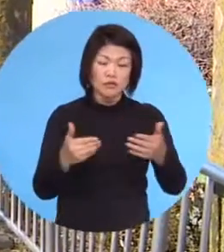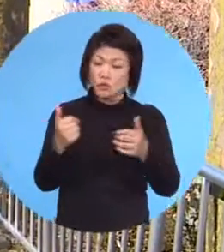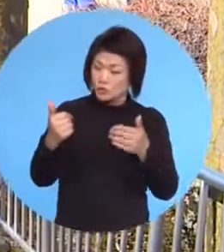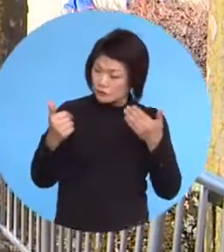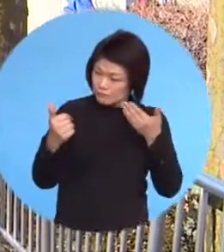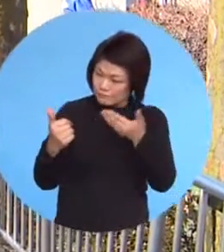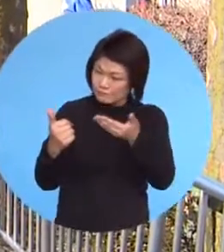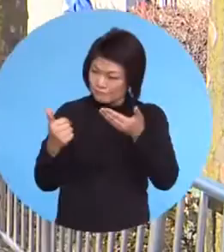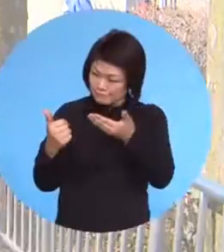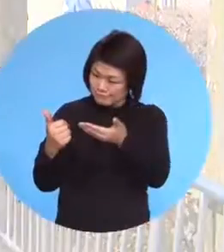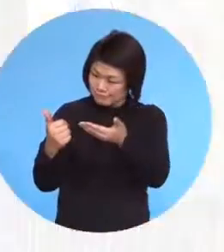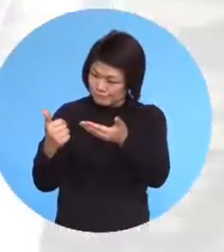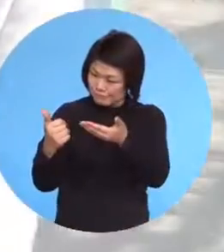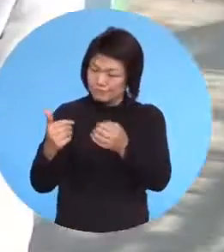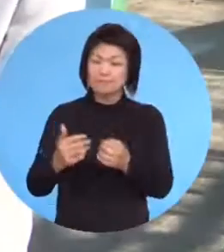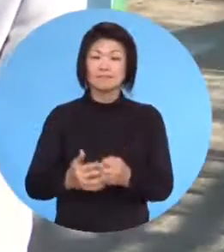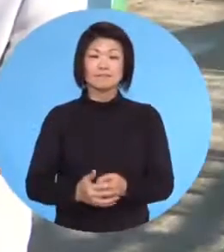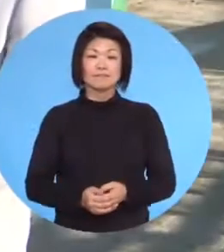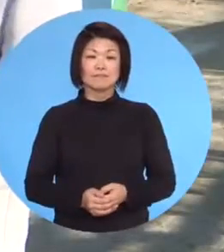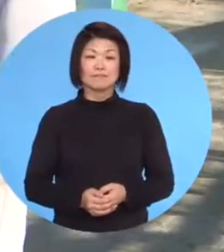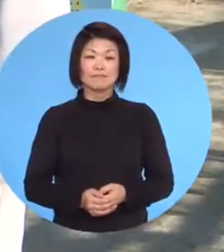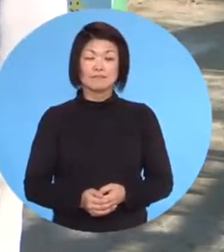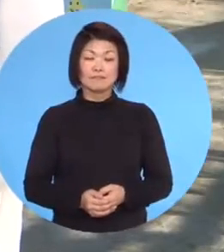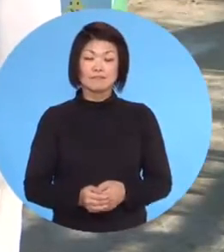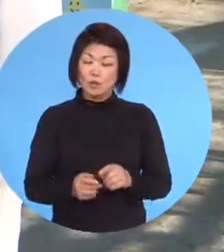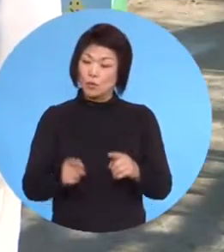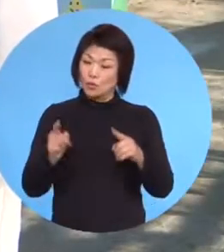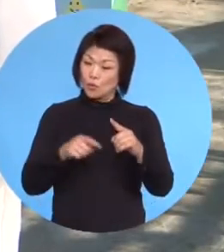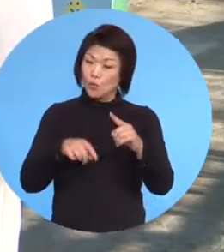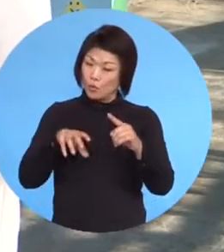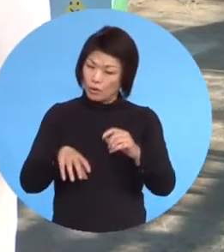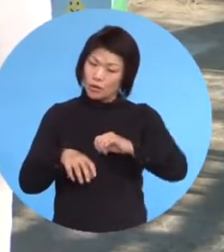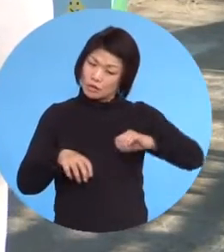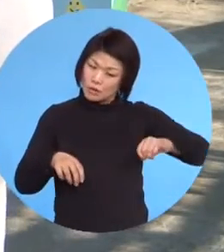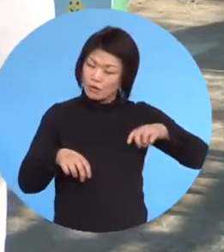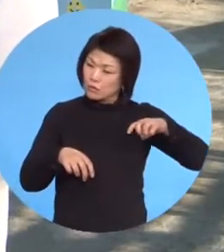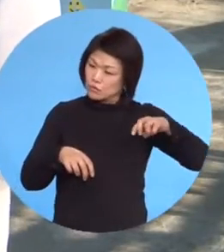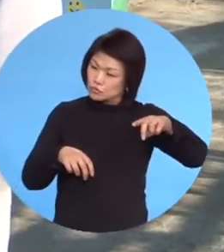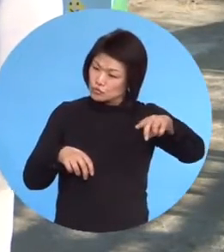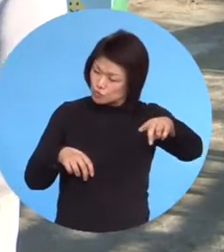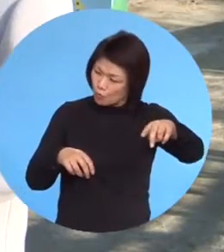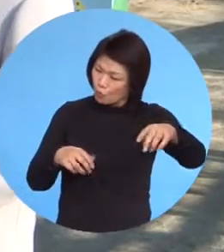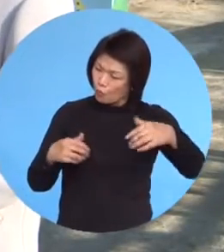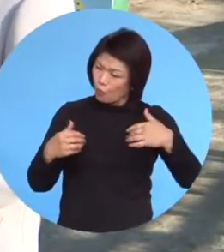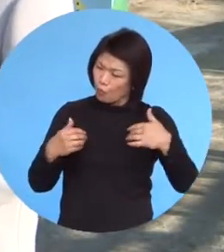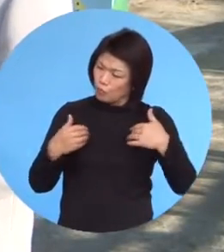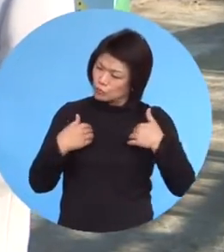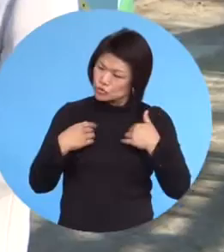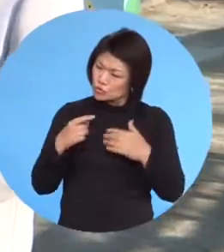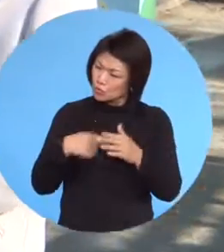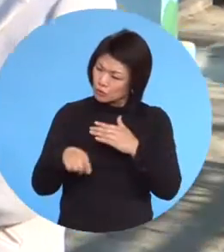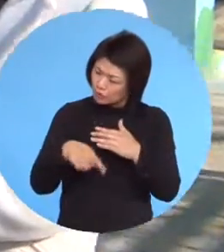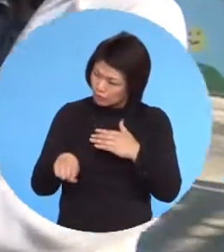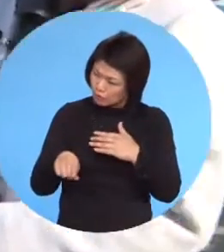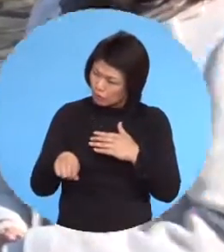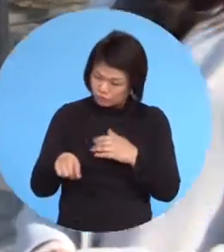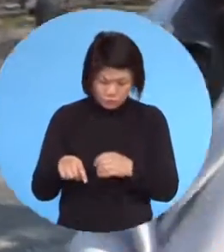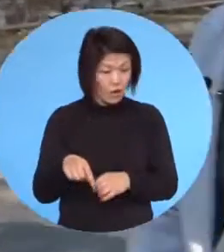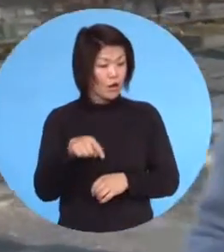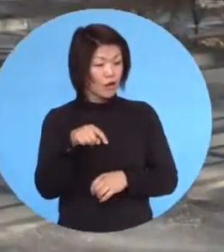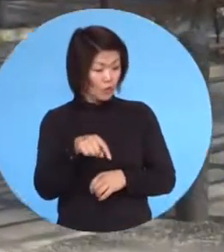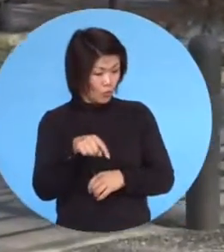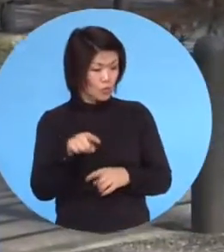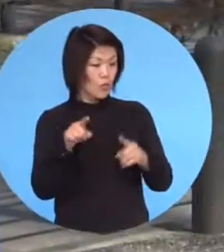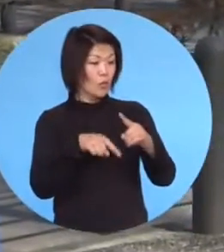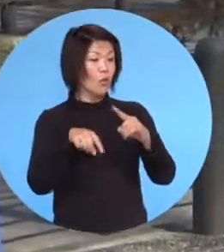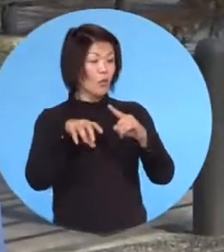に聞いてみます。この公園はなぜ左側通行しなければいけないんでしょうか？ はい、この杉並自